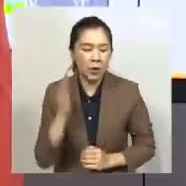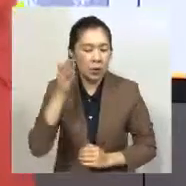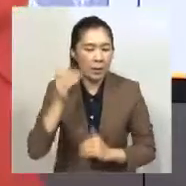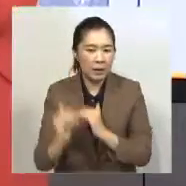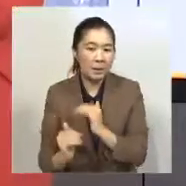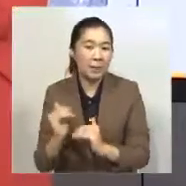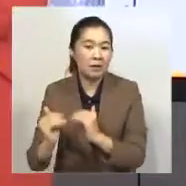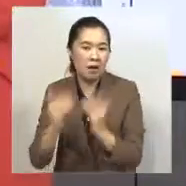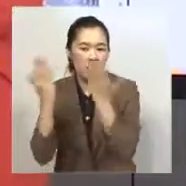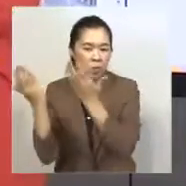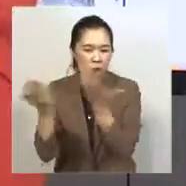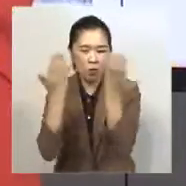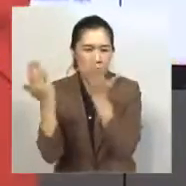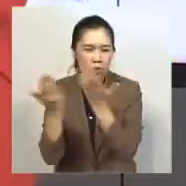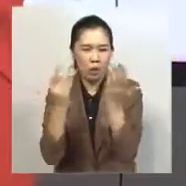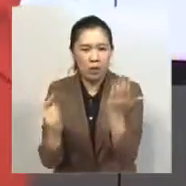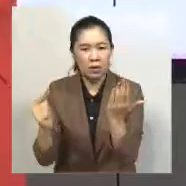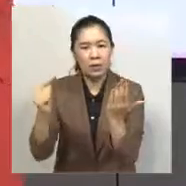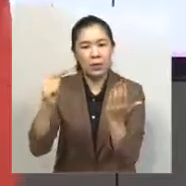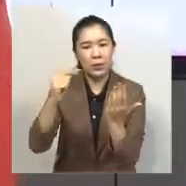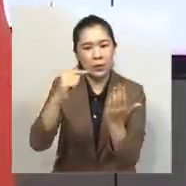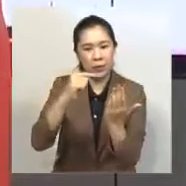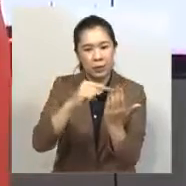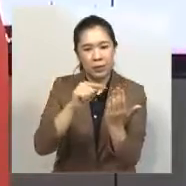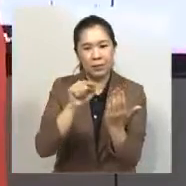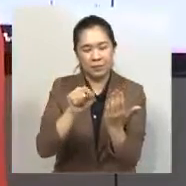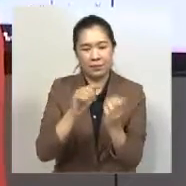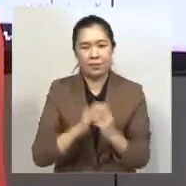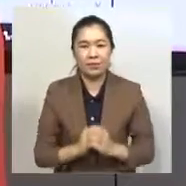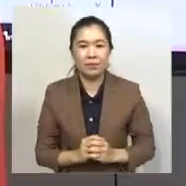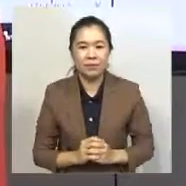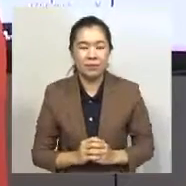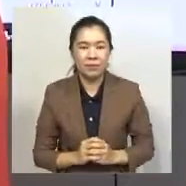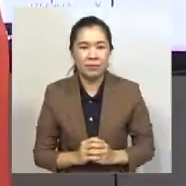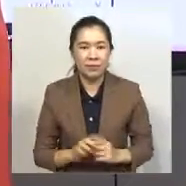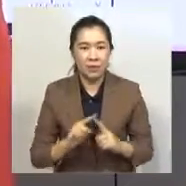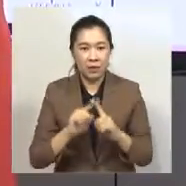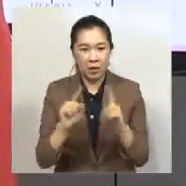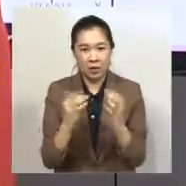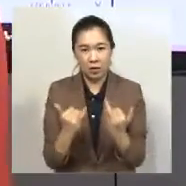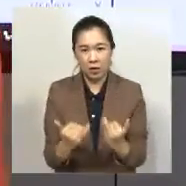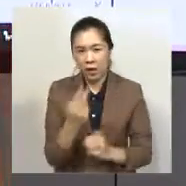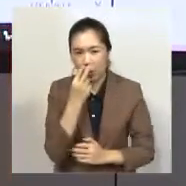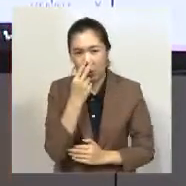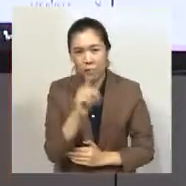มานี้พอข้ามมานี้มันก็จะมาพัฒนาตัวบริเวณนี้แรงขึ้นแต่ตัวนี้เรายังมองว่